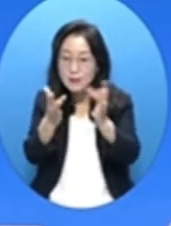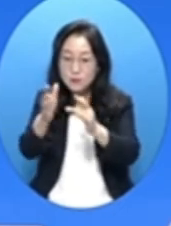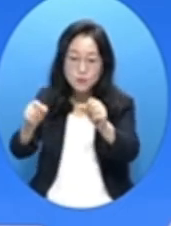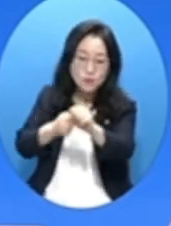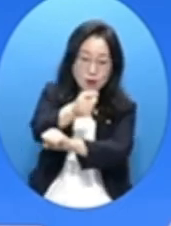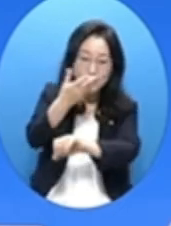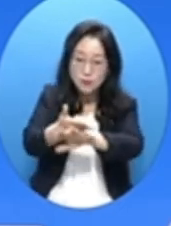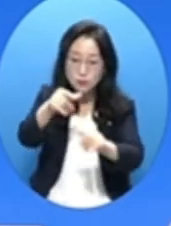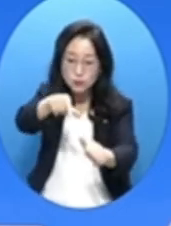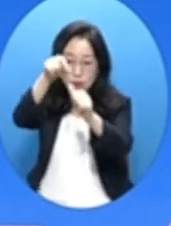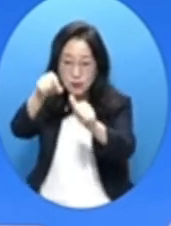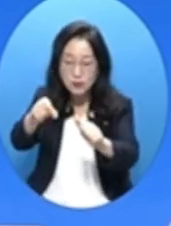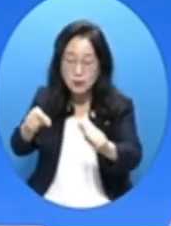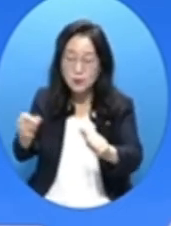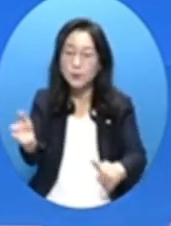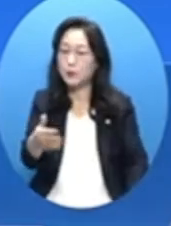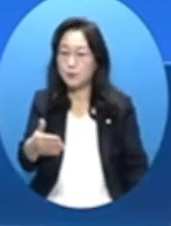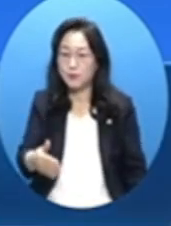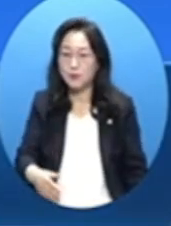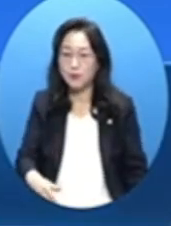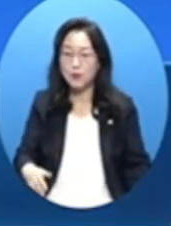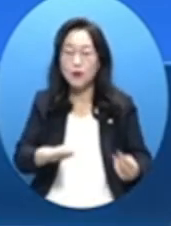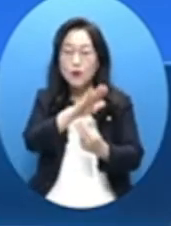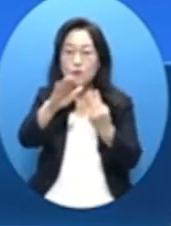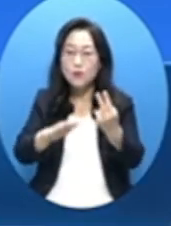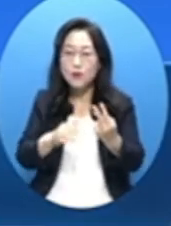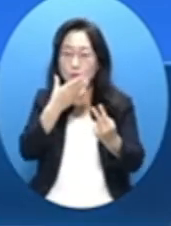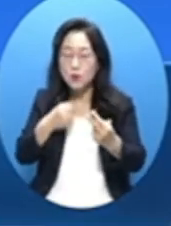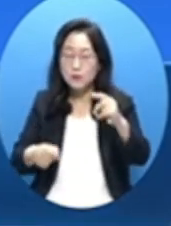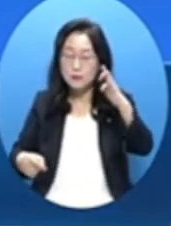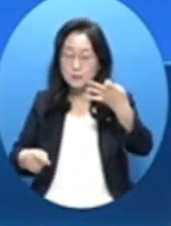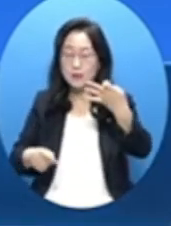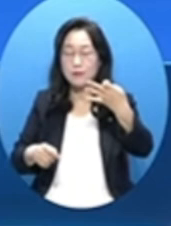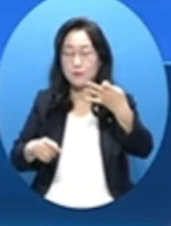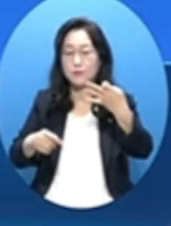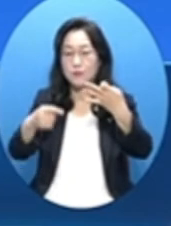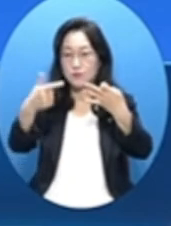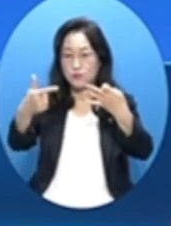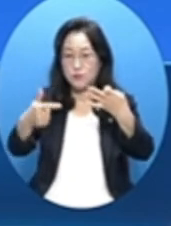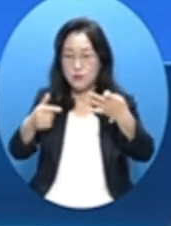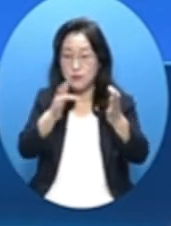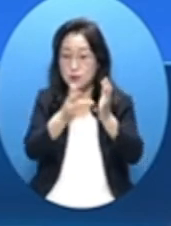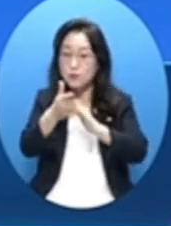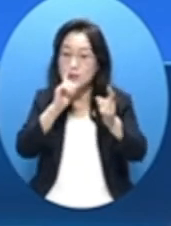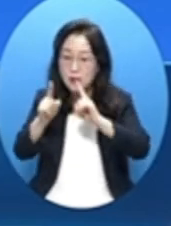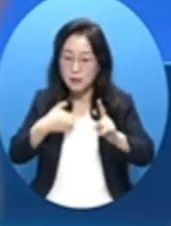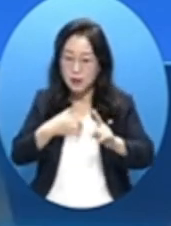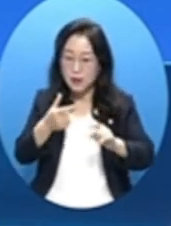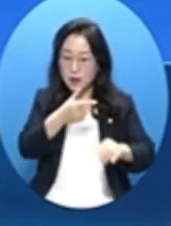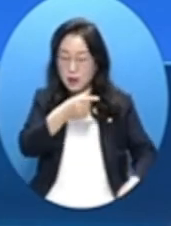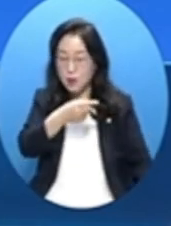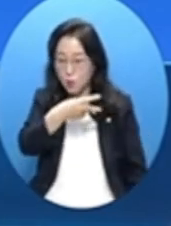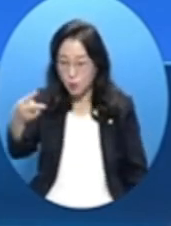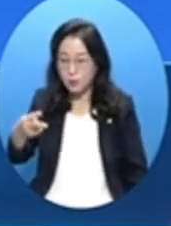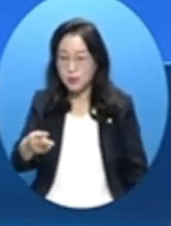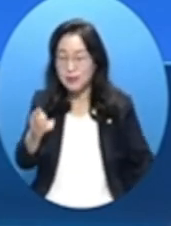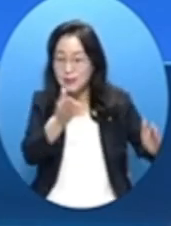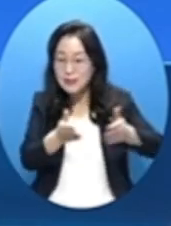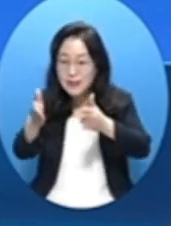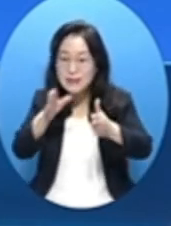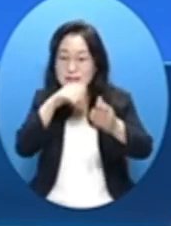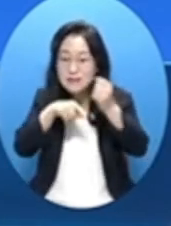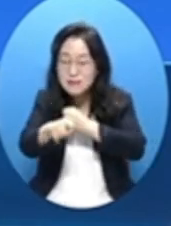길이 없습니다. 요한복음 14장 6절에 예수께서 이르시되 내가 곧 길이요 진리요